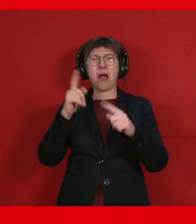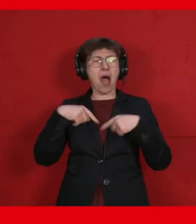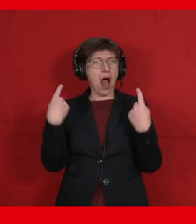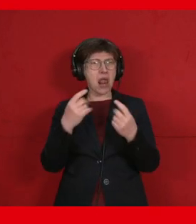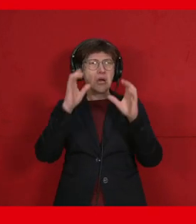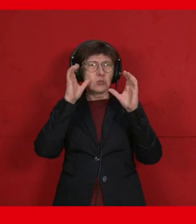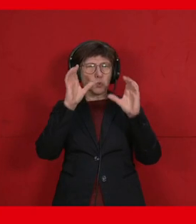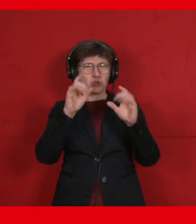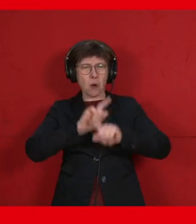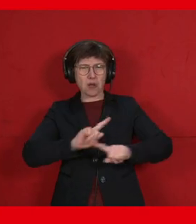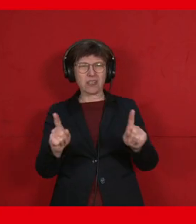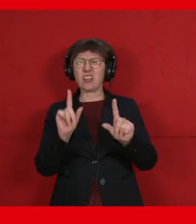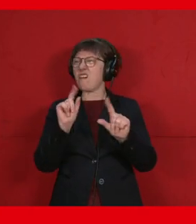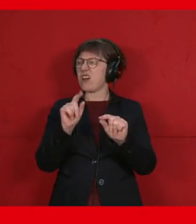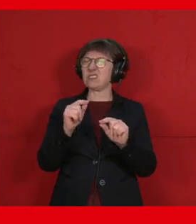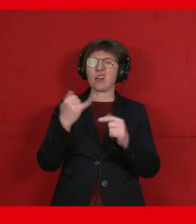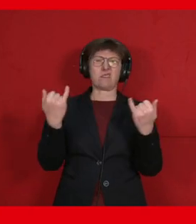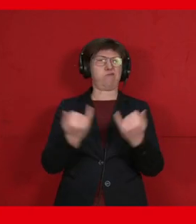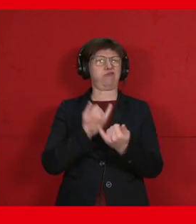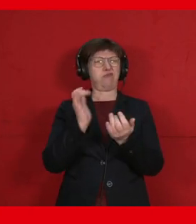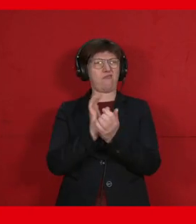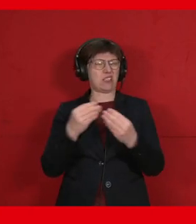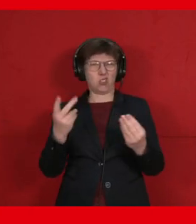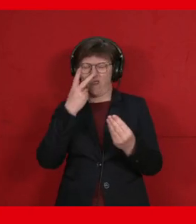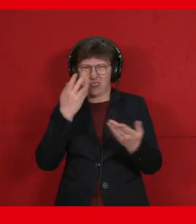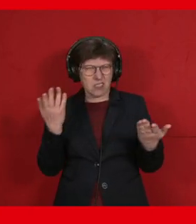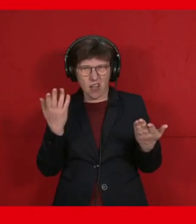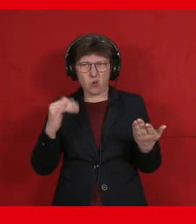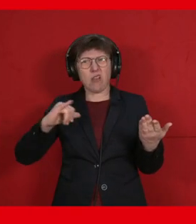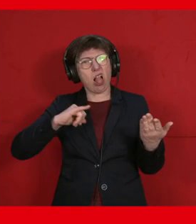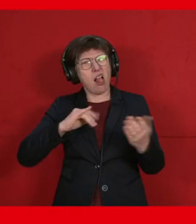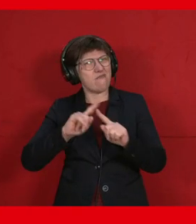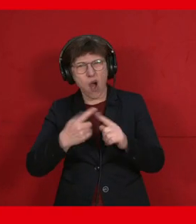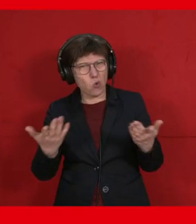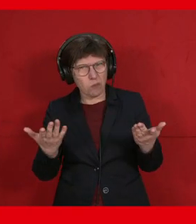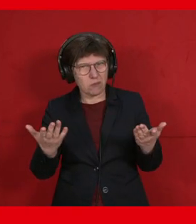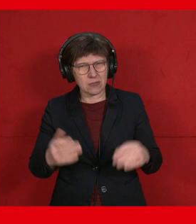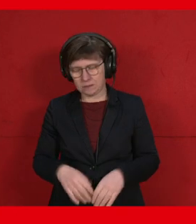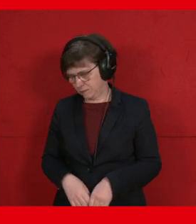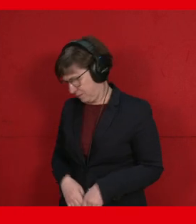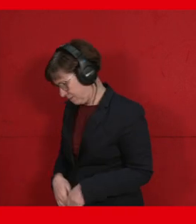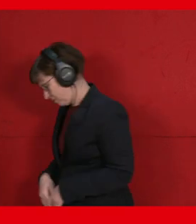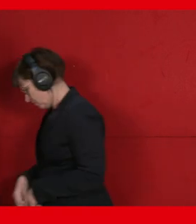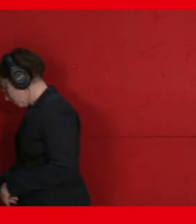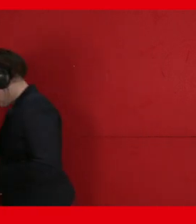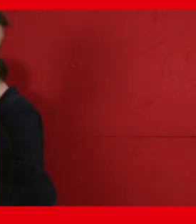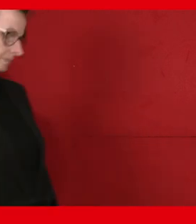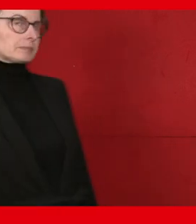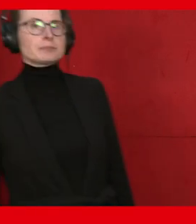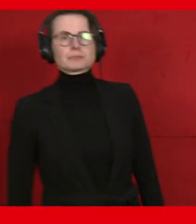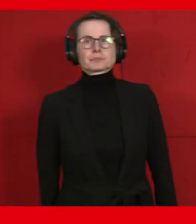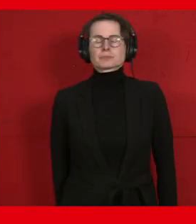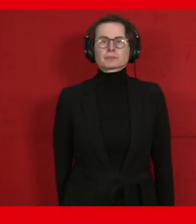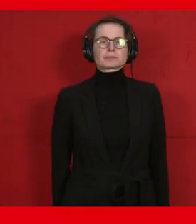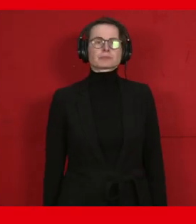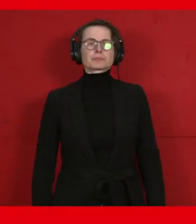nicht alle unserer Zuhörer, was ist denn so fantastisch an diesem Wasserstoff und so interessant? Also zunächst mal, Wasserstoff ist ganz wichtig, eine ganz